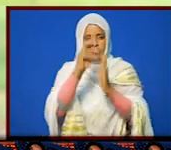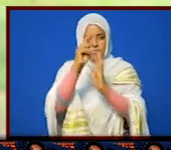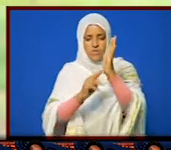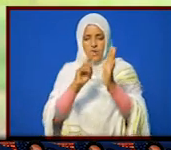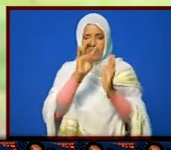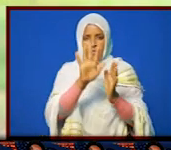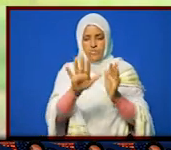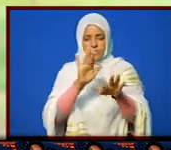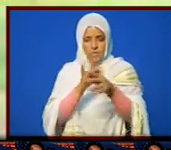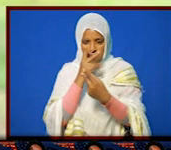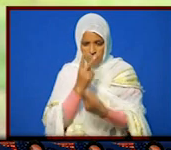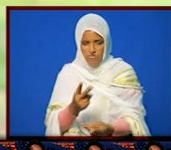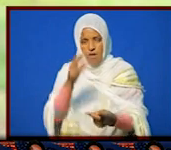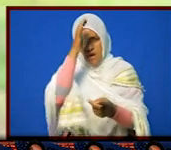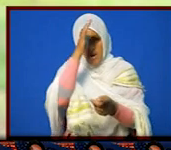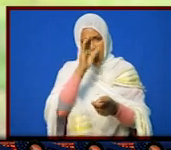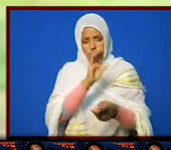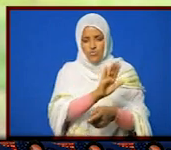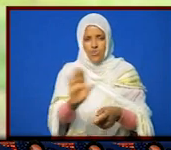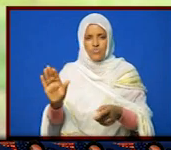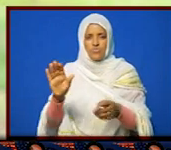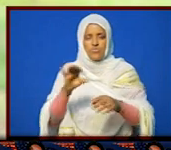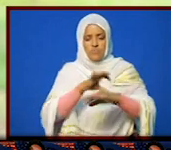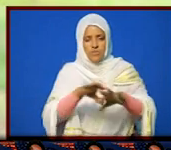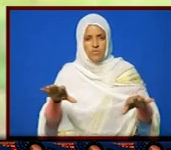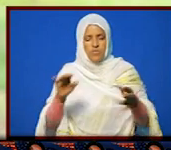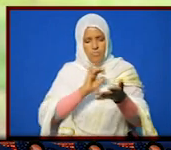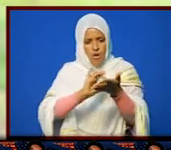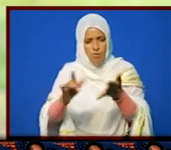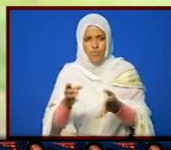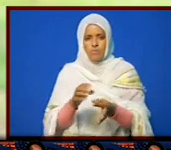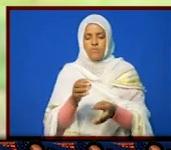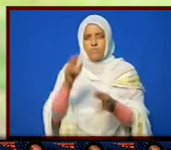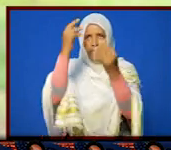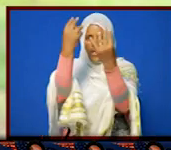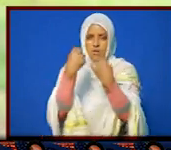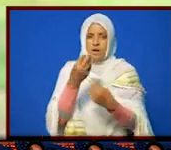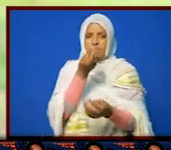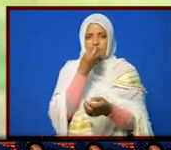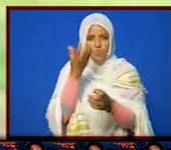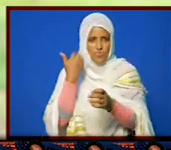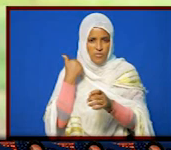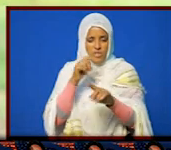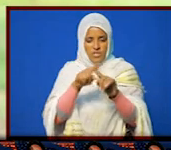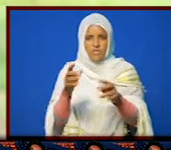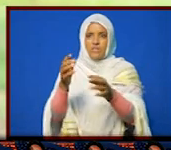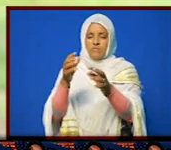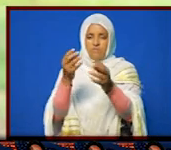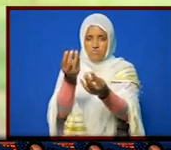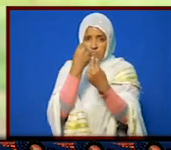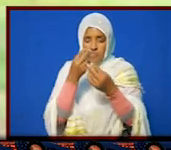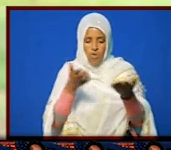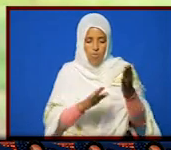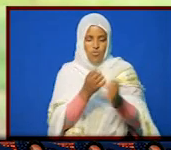ምዕራፍ 5 ስንመለከተው አባቶቻችሁ በምድረ በዳ መና ተመግበው ነበረ፣ ነገር ግን የተመገቡት መና